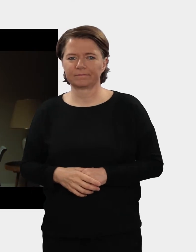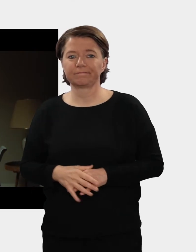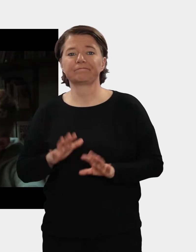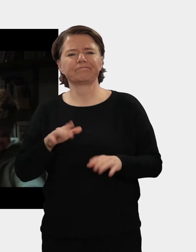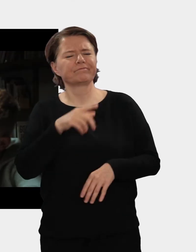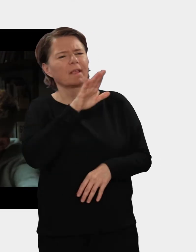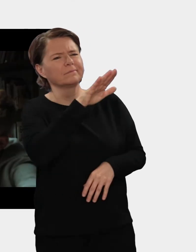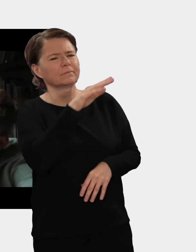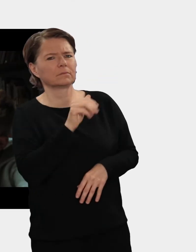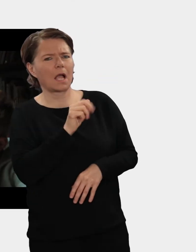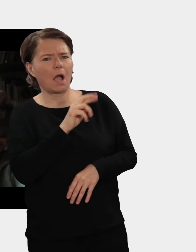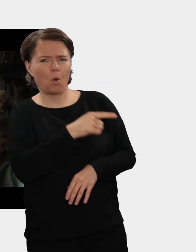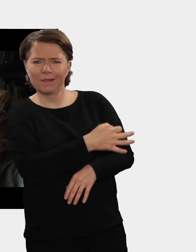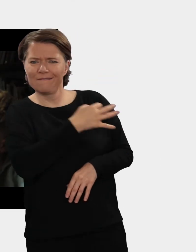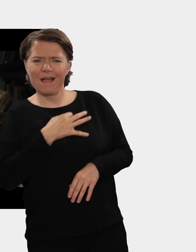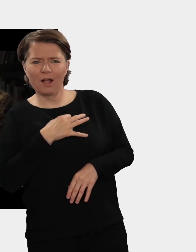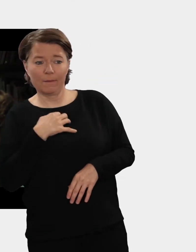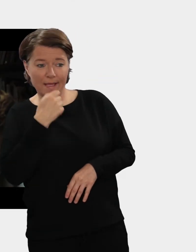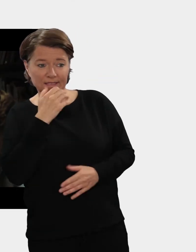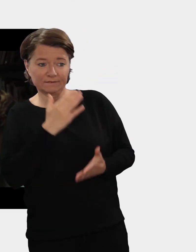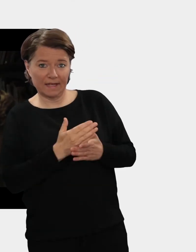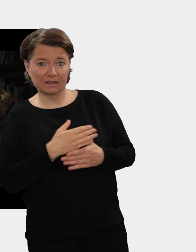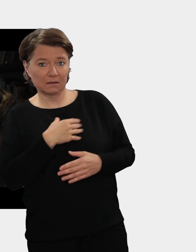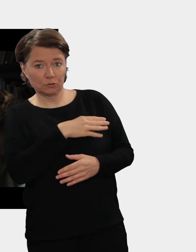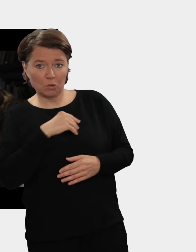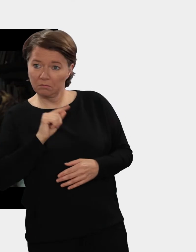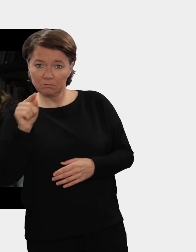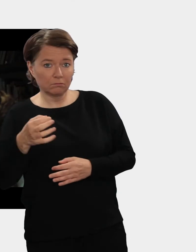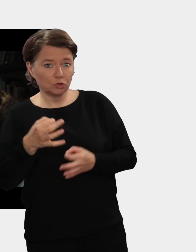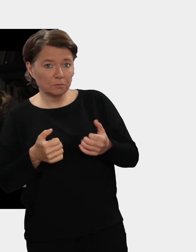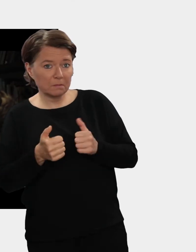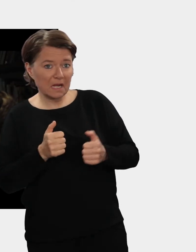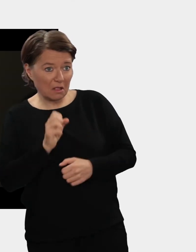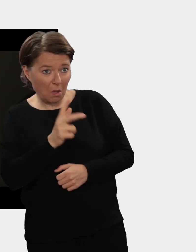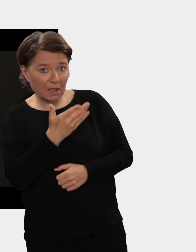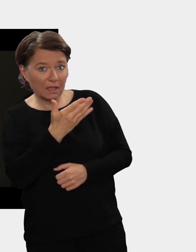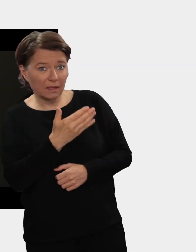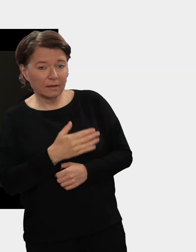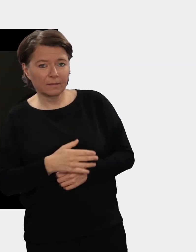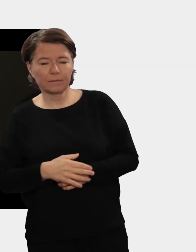Aaron hatte mich übrigens gefragt, ob wir nach dem Essen vielleicht noch gemeinsam eine Runde zocken. Wäre das okay?